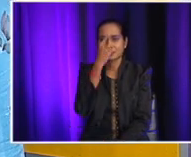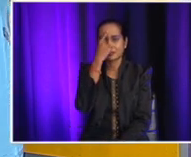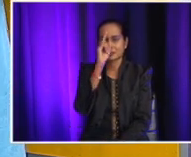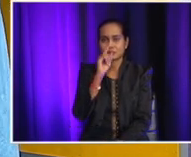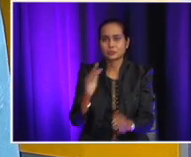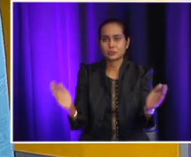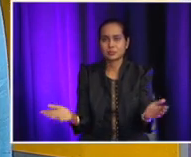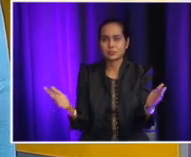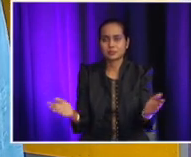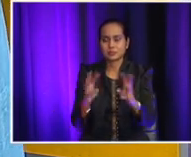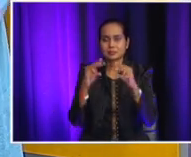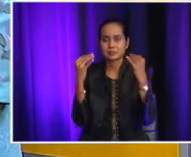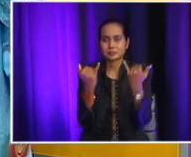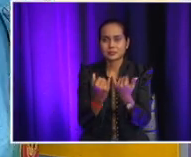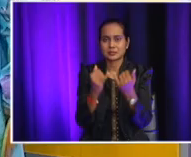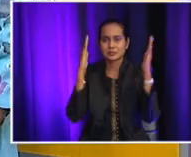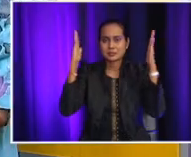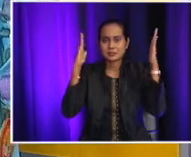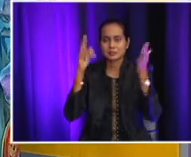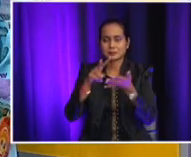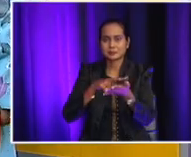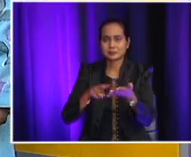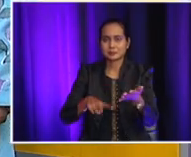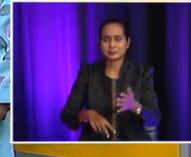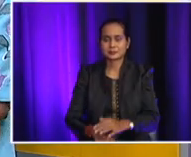menggalakkan masyarakat Malaysia membaca